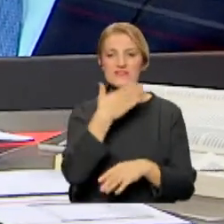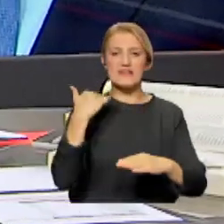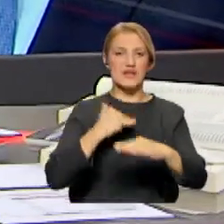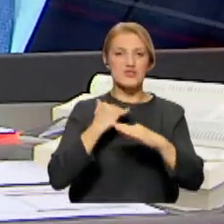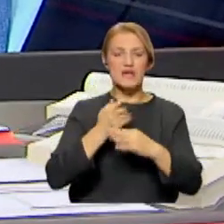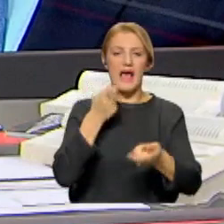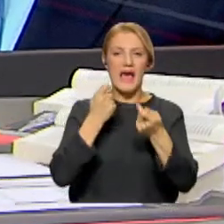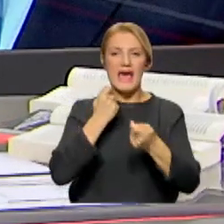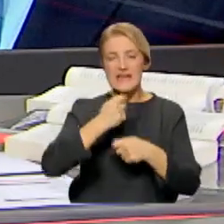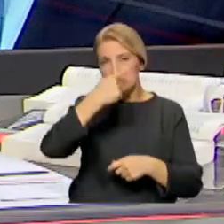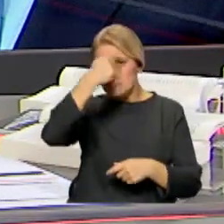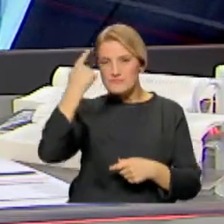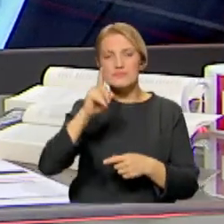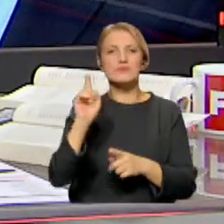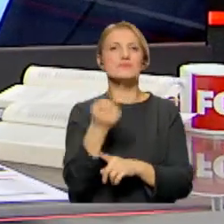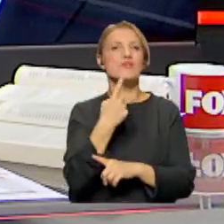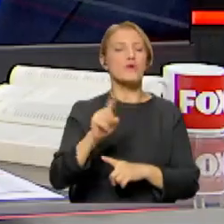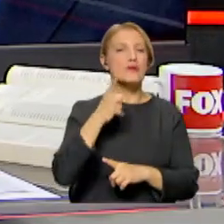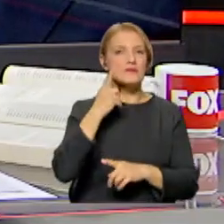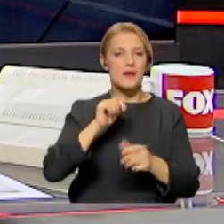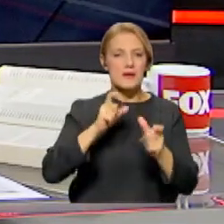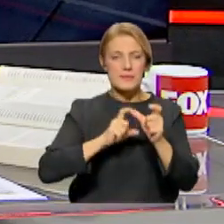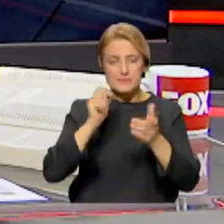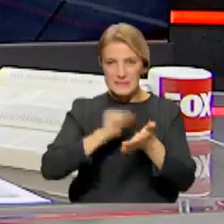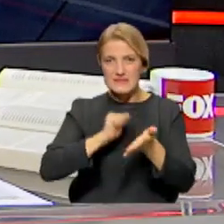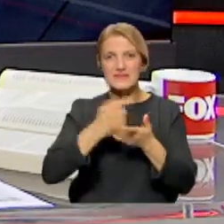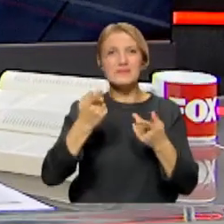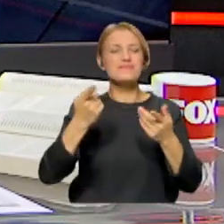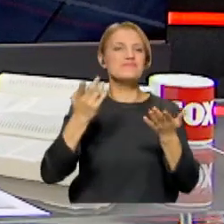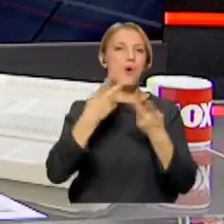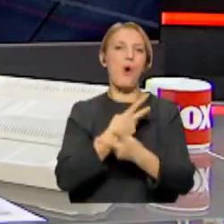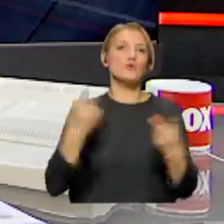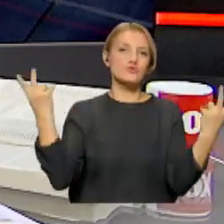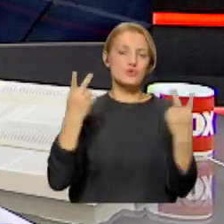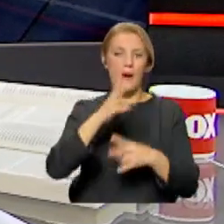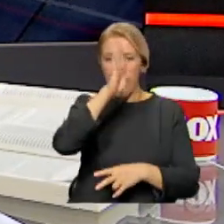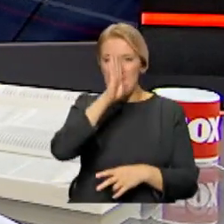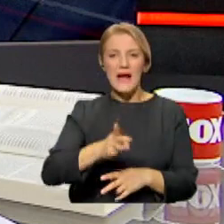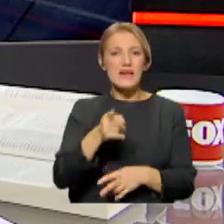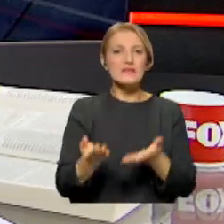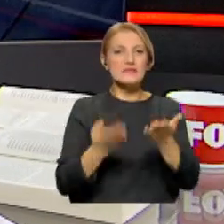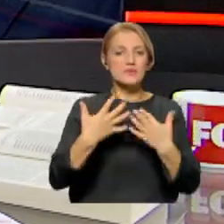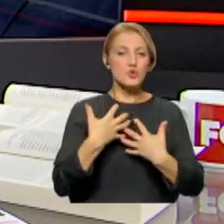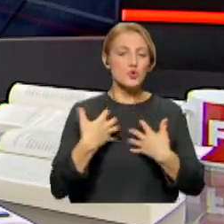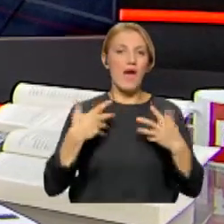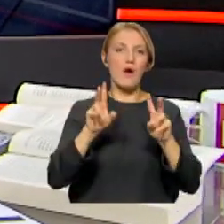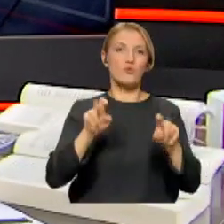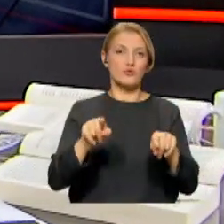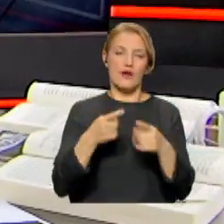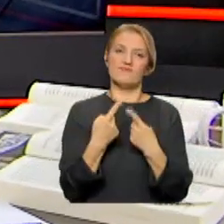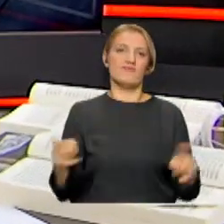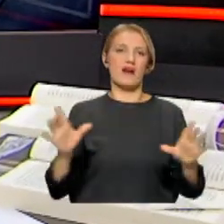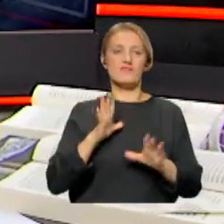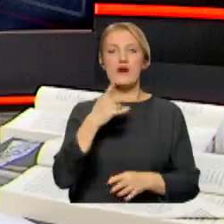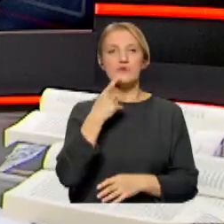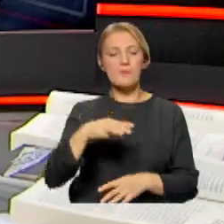eşitliği eğitim imkanları sosyal devlet politikaları basın-yayın özgürlüğü ve önemlisi adalete olan Güven konusunda fark